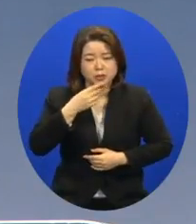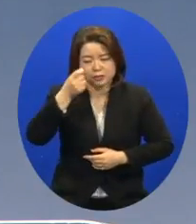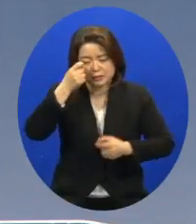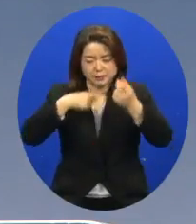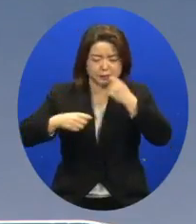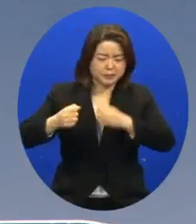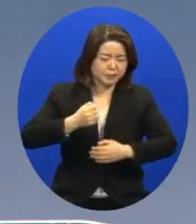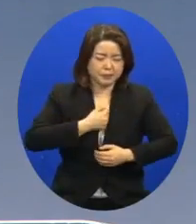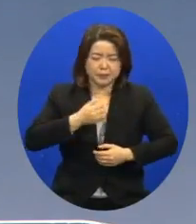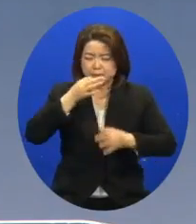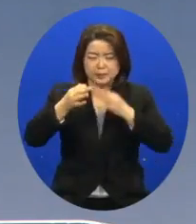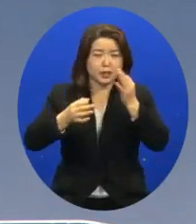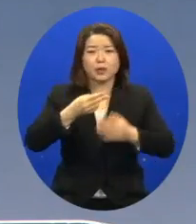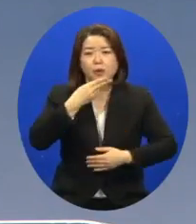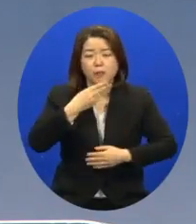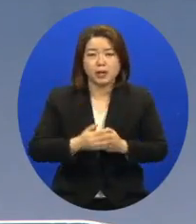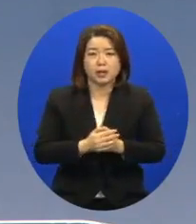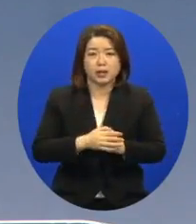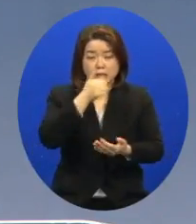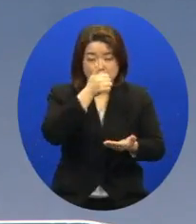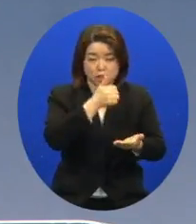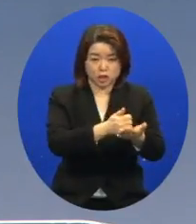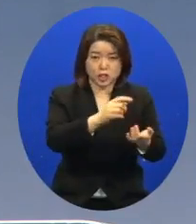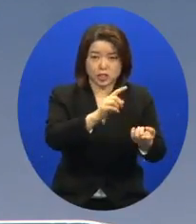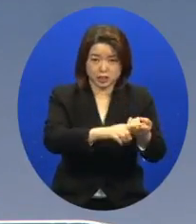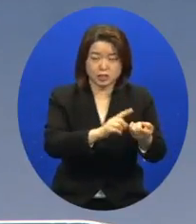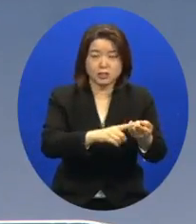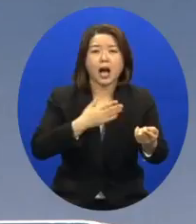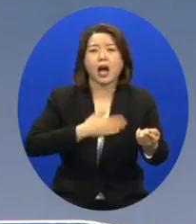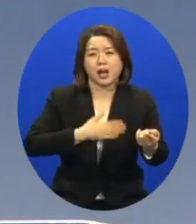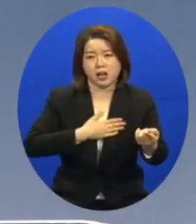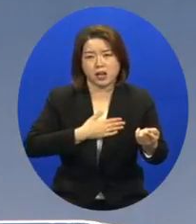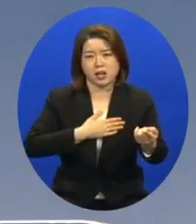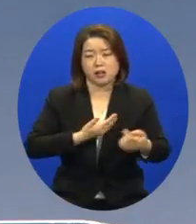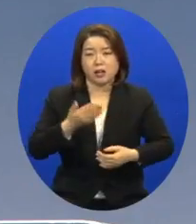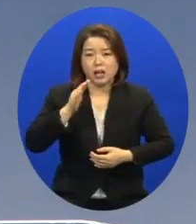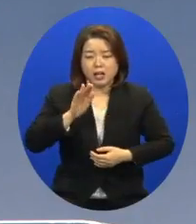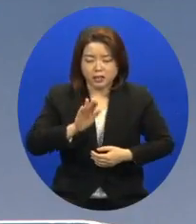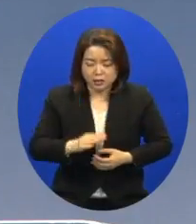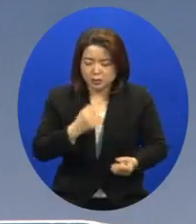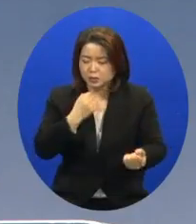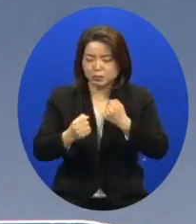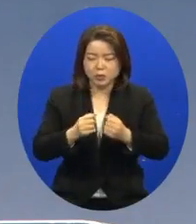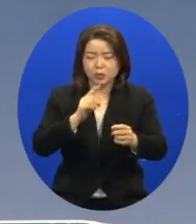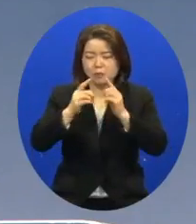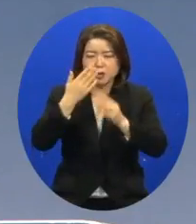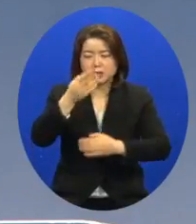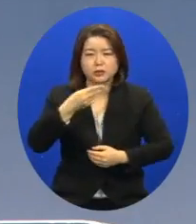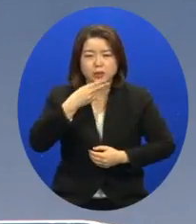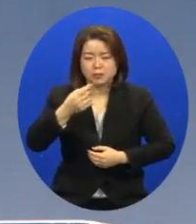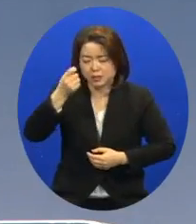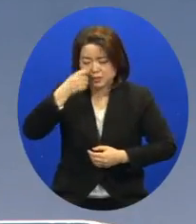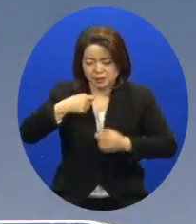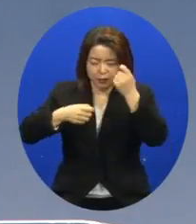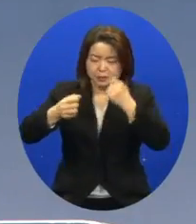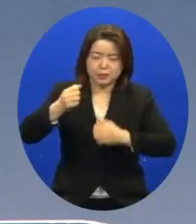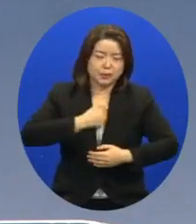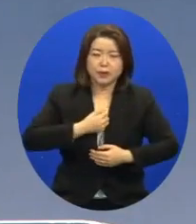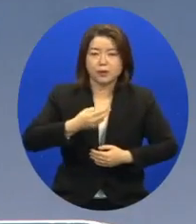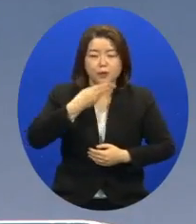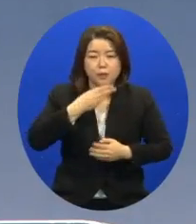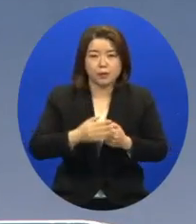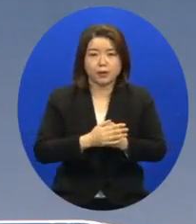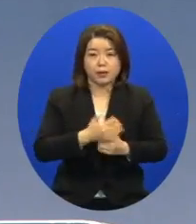것이 죄가 뭔지 알면서도 말 수 없는 탄식이 없다 로마서 8장 26절에